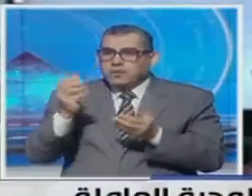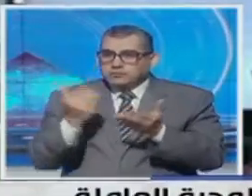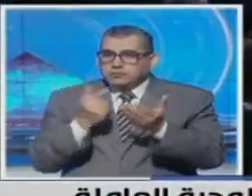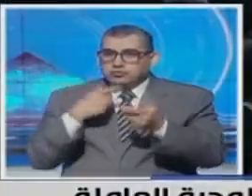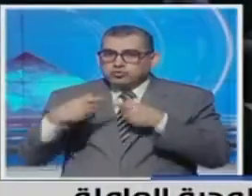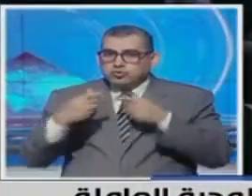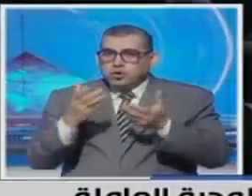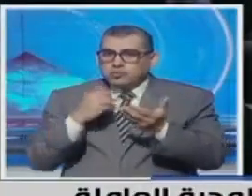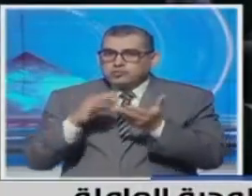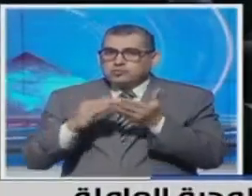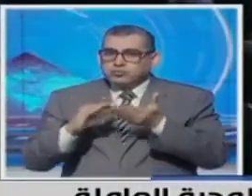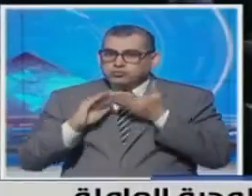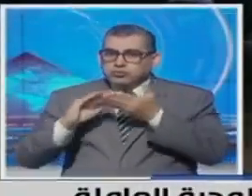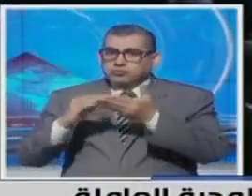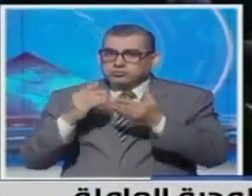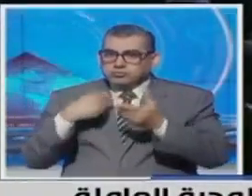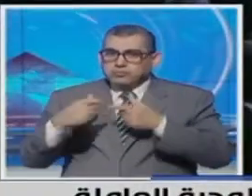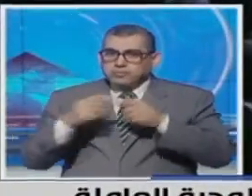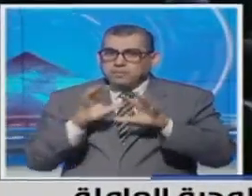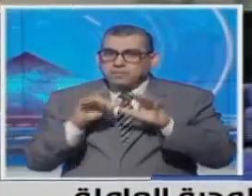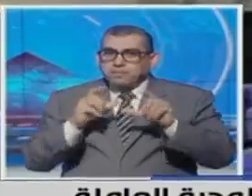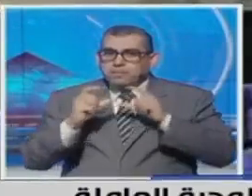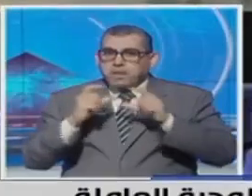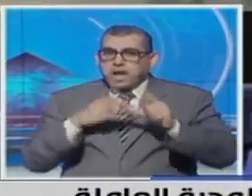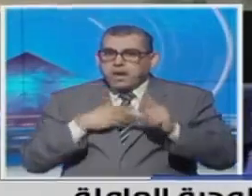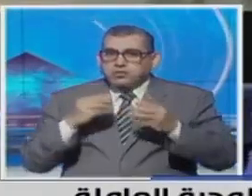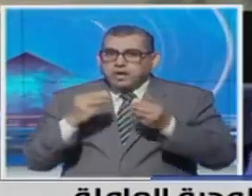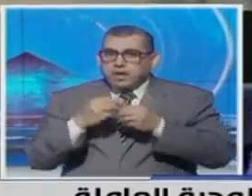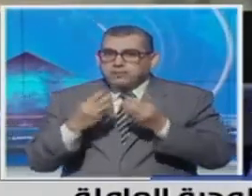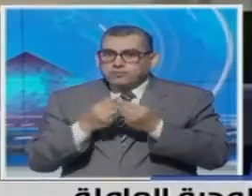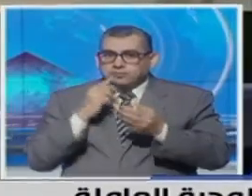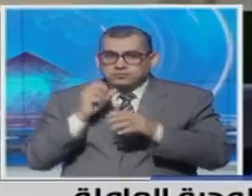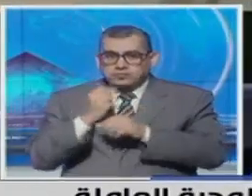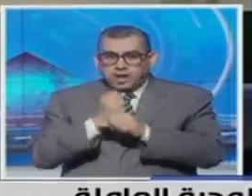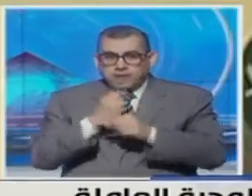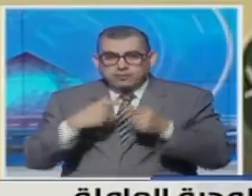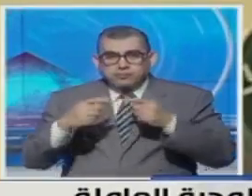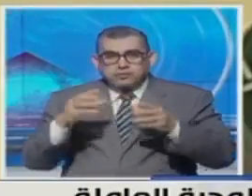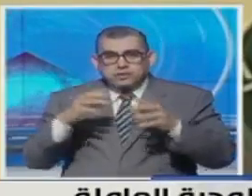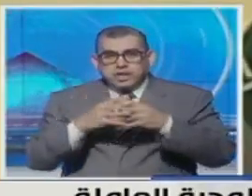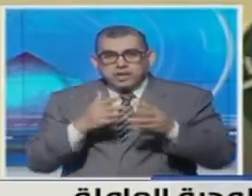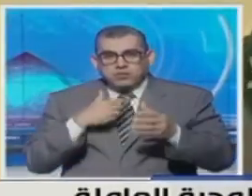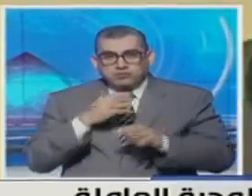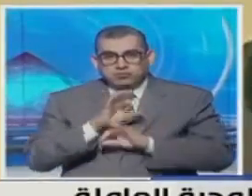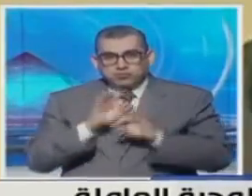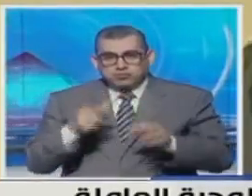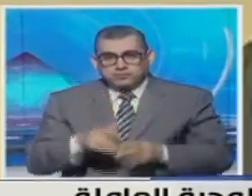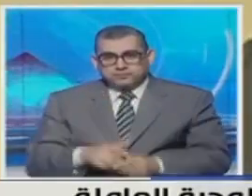التكنولوجية للقطاع المصرفي ولكل المتعاملين في هذا القطاع.